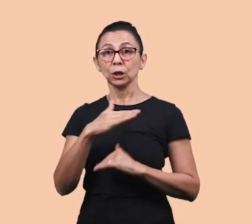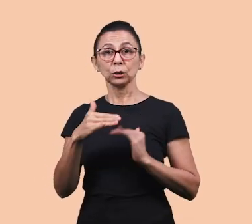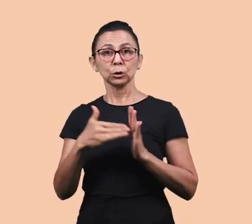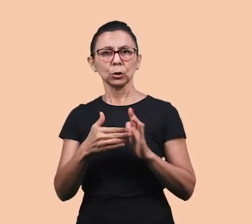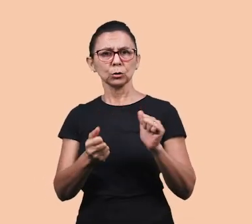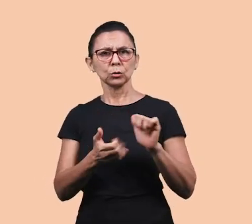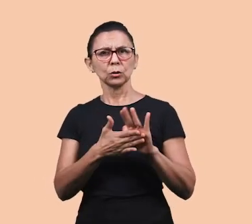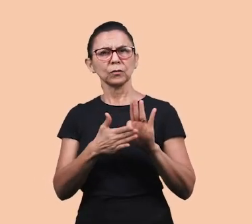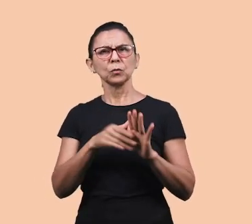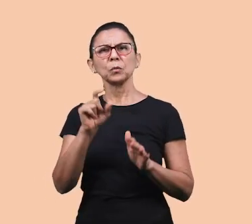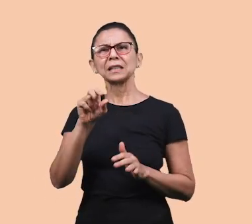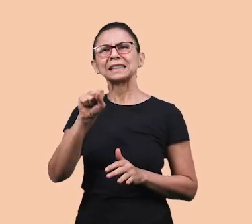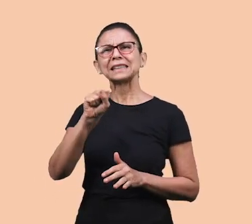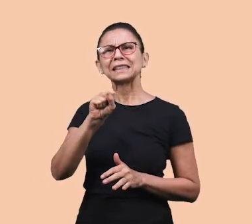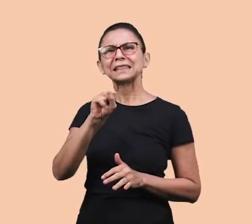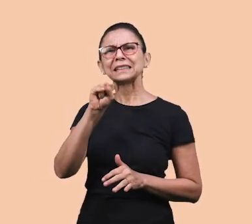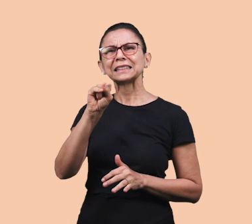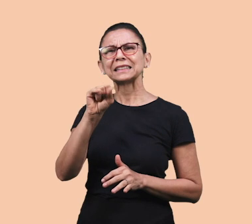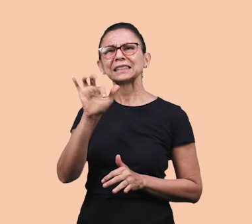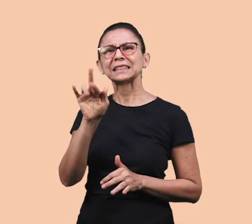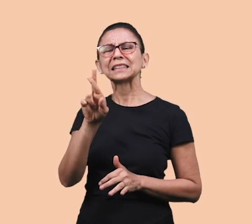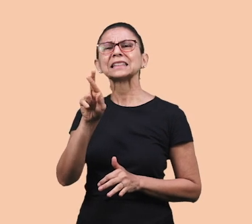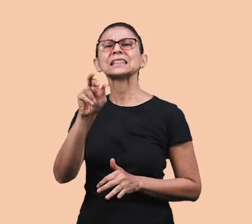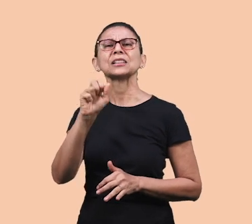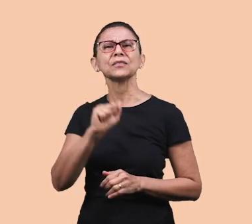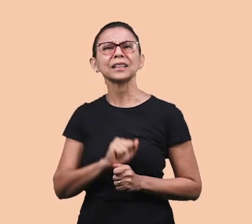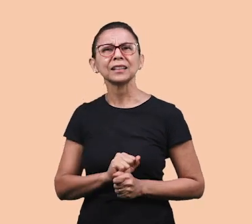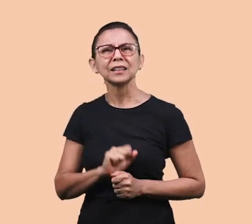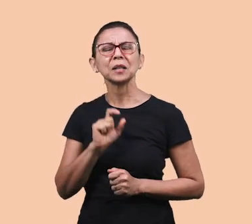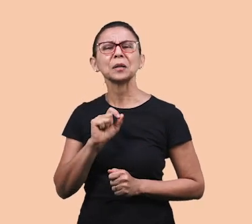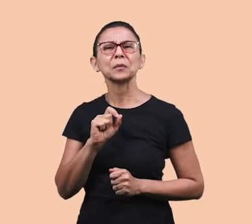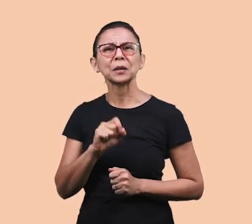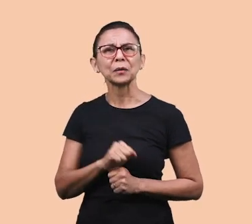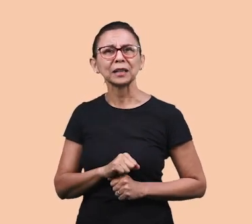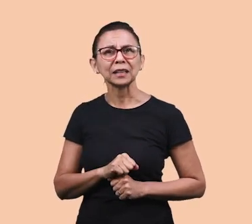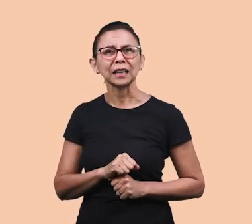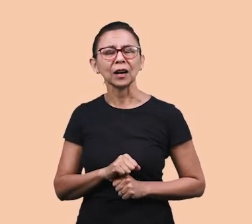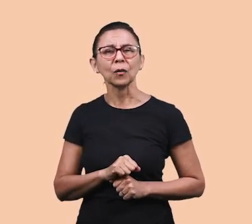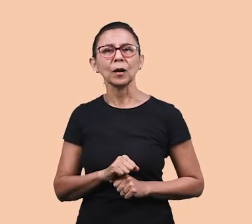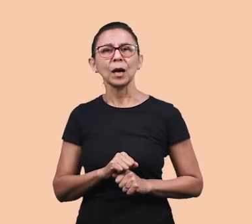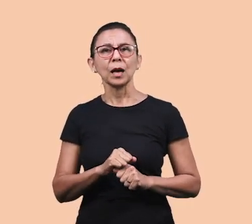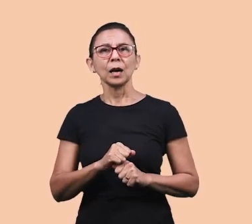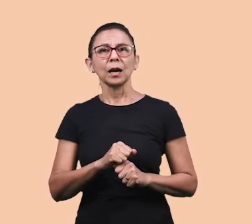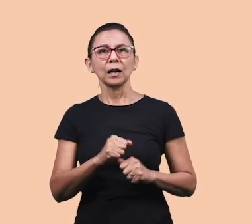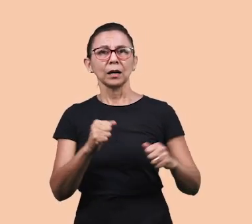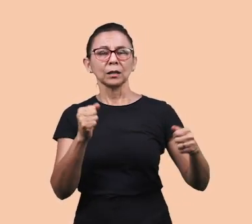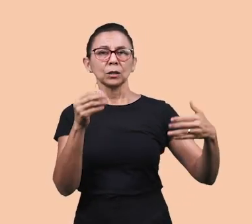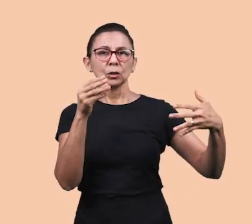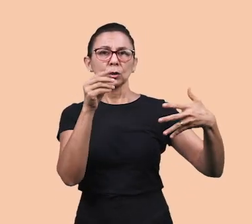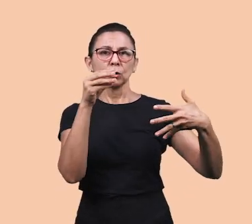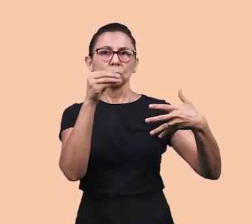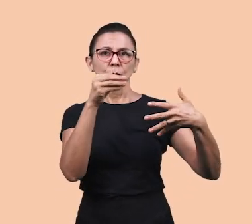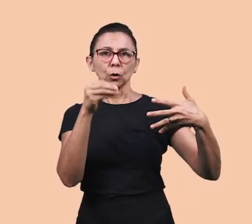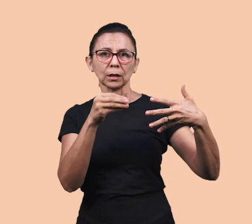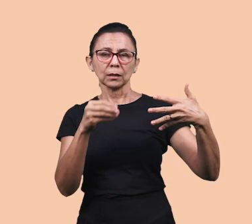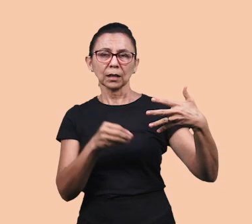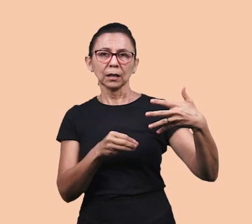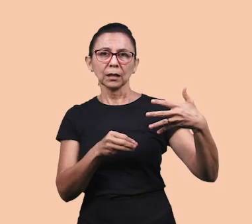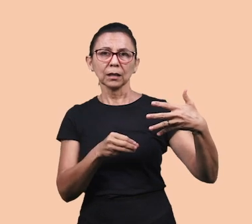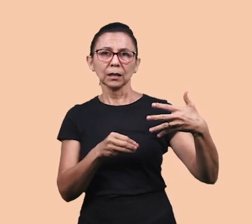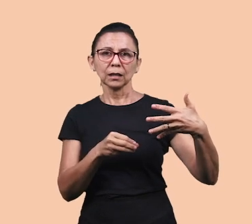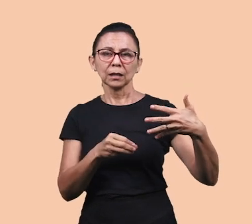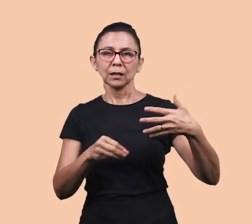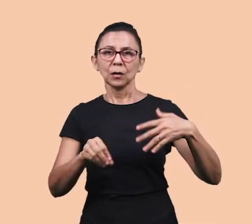des chiffres. La chiffre, c'est un système de notation musicale utilisé pour indiquer à travers